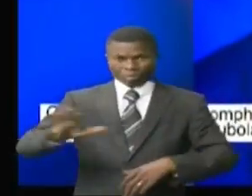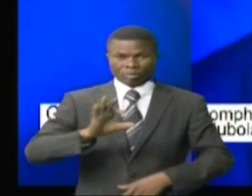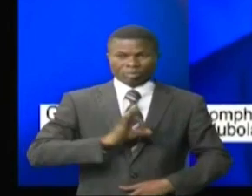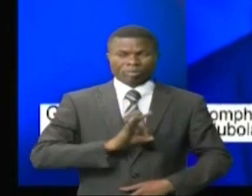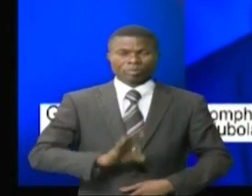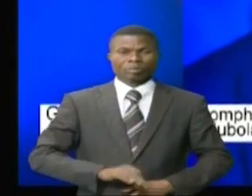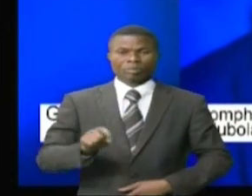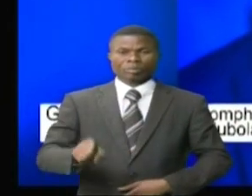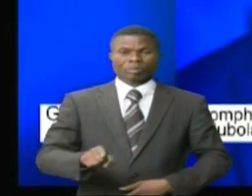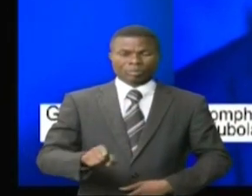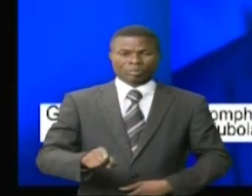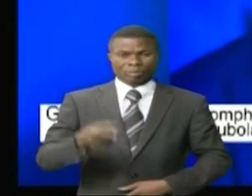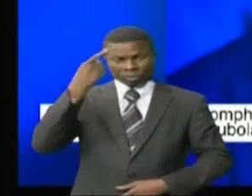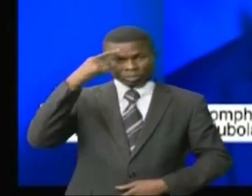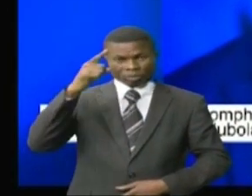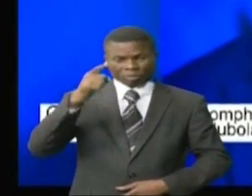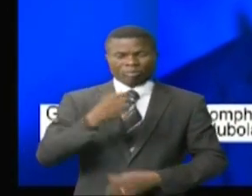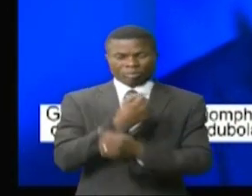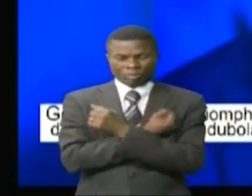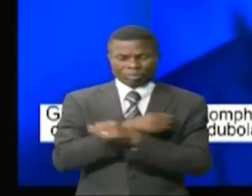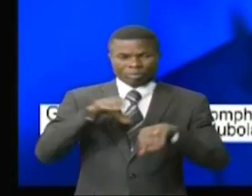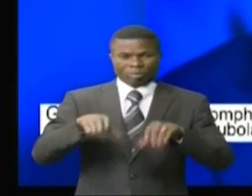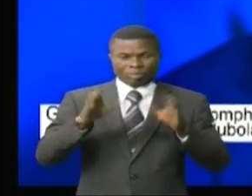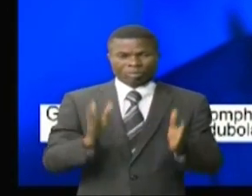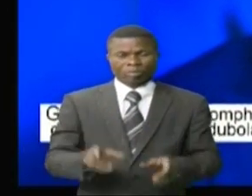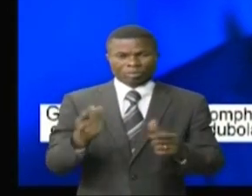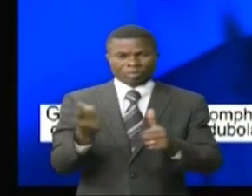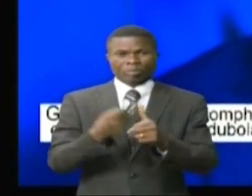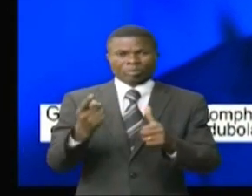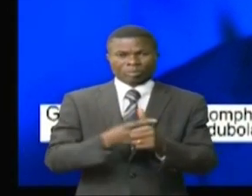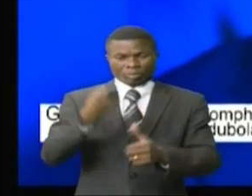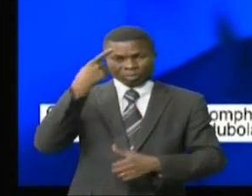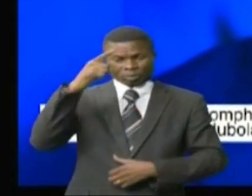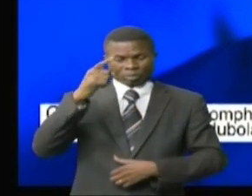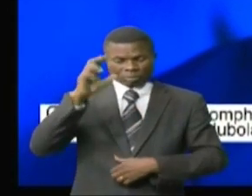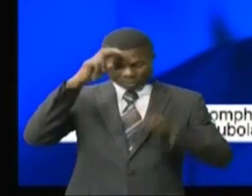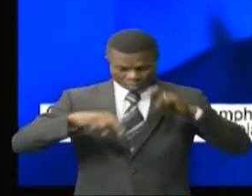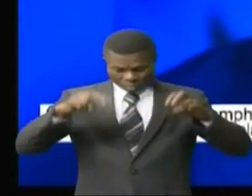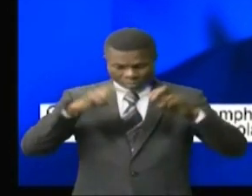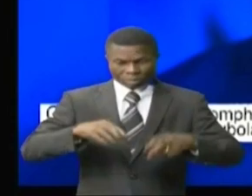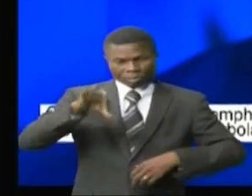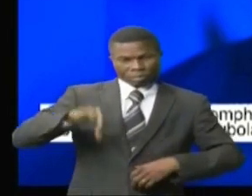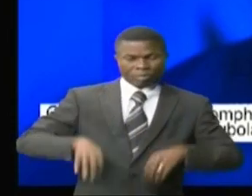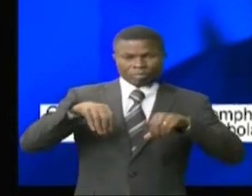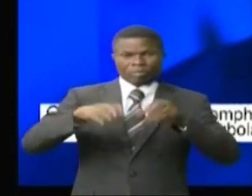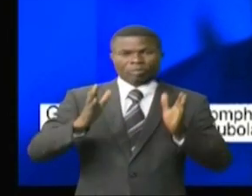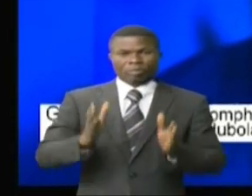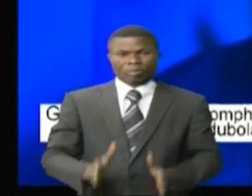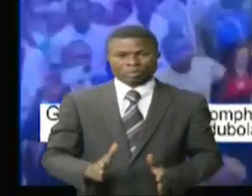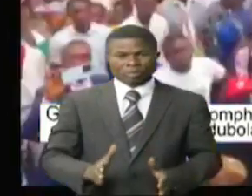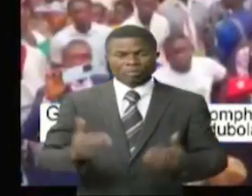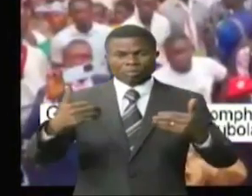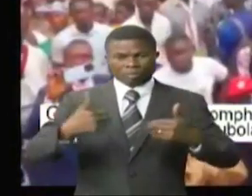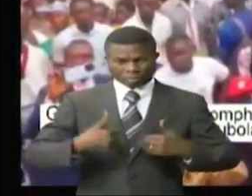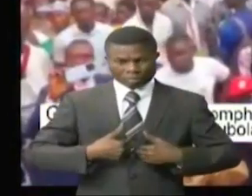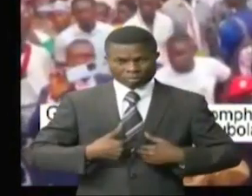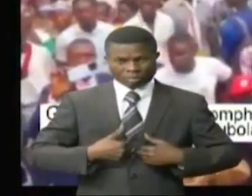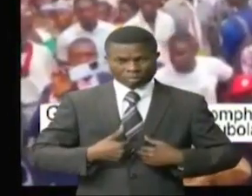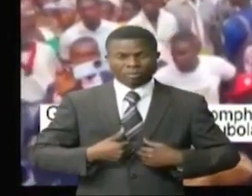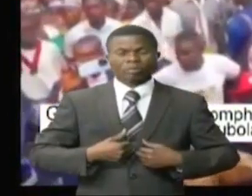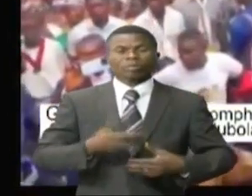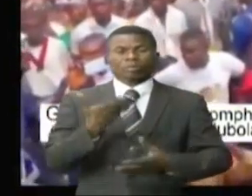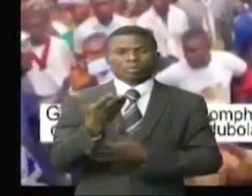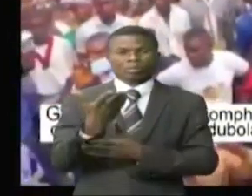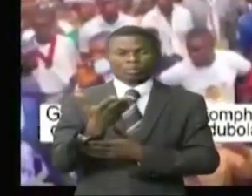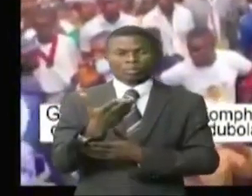Antoine Tshisekedi Tshilombo pour son amour du Congo, mais surtout aussi pour la recherche de bien-être de Congolais. À voir seulement ses réalisations, il y a